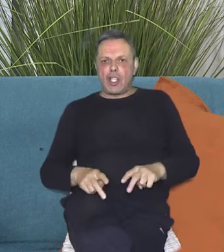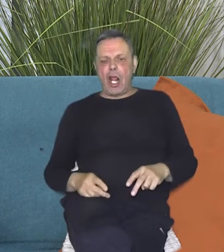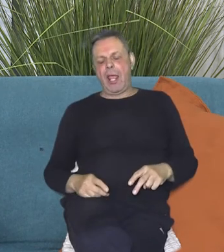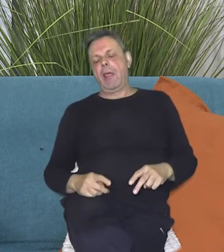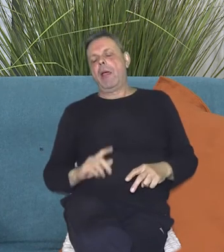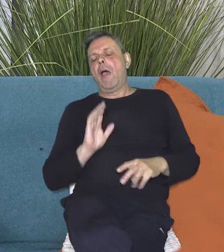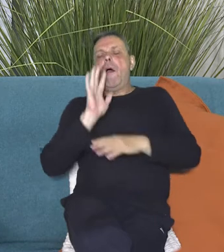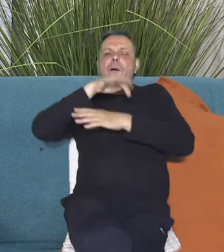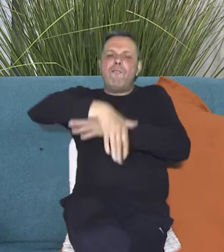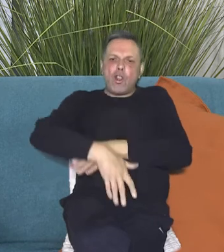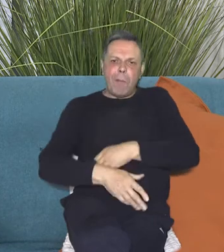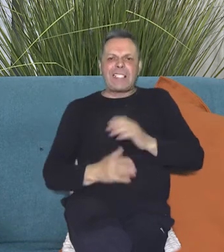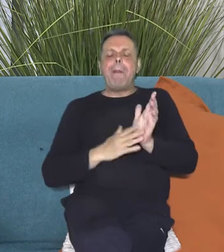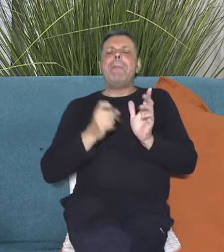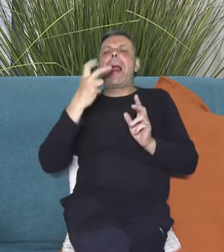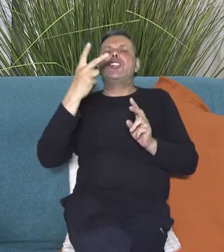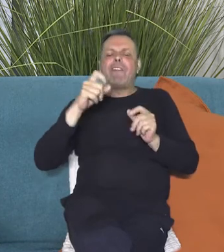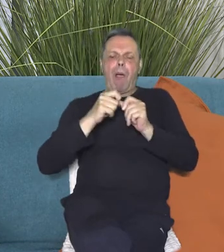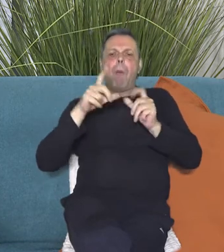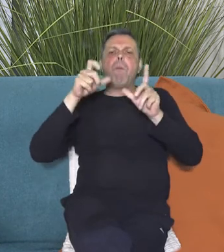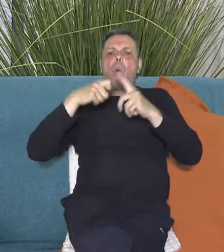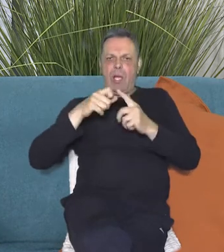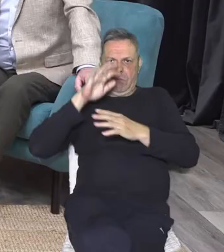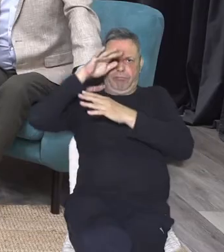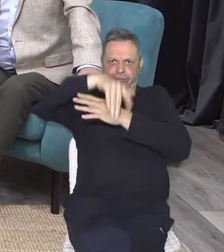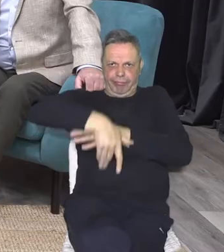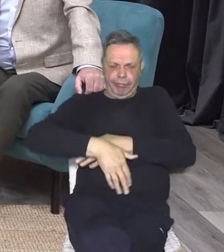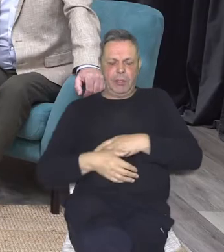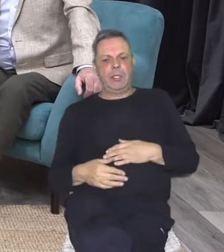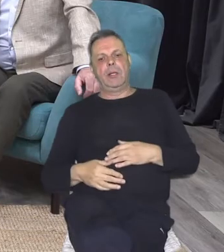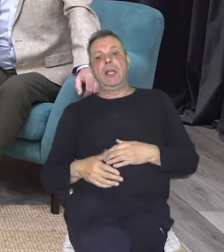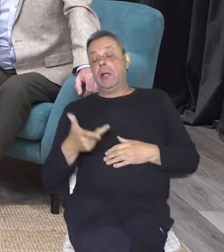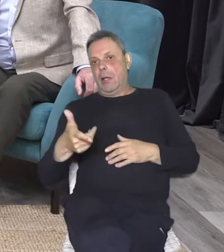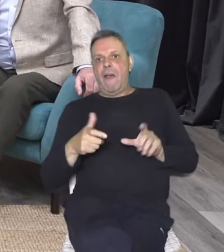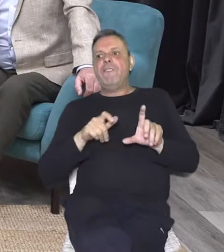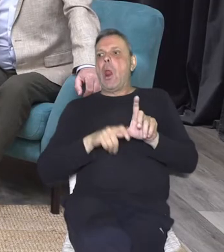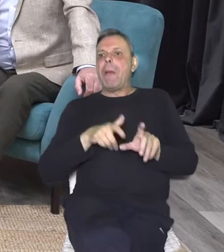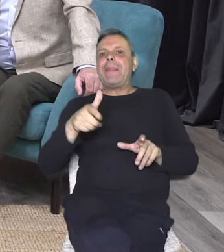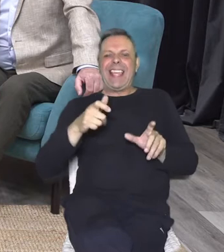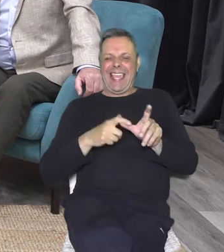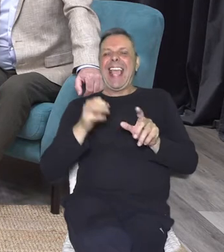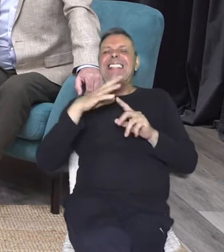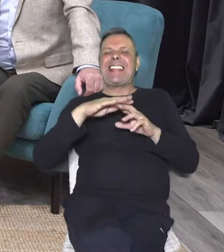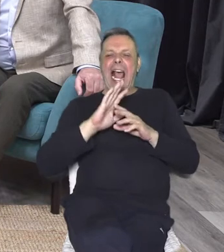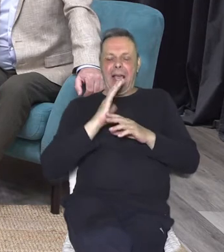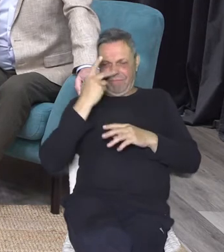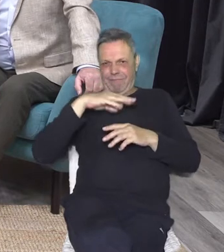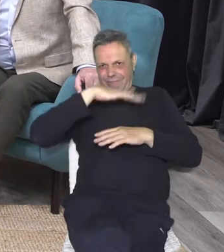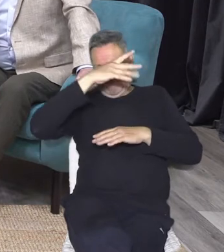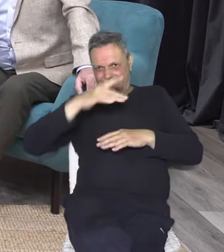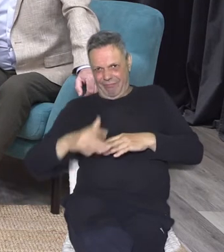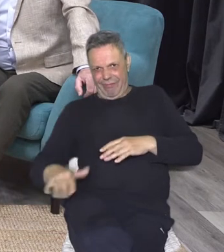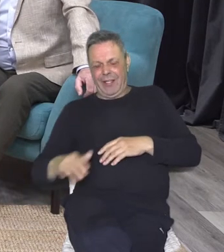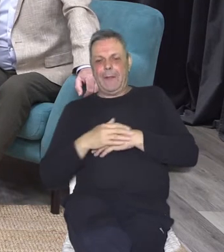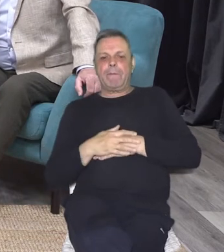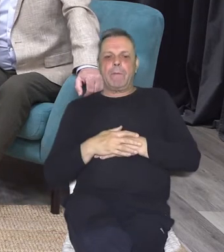upravo vodopada Milančevog buka u Martin Brodu sa fenomenom tih sedrenih kaskada i